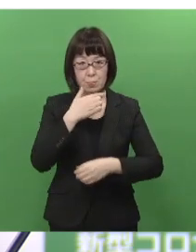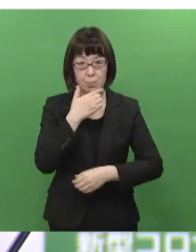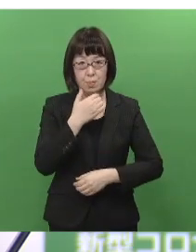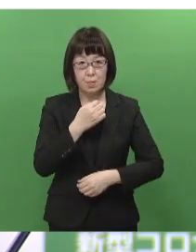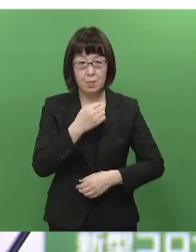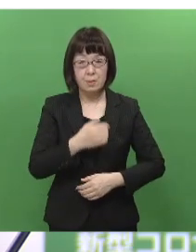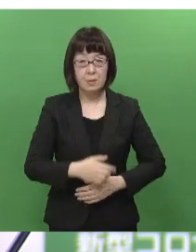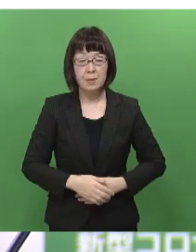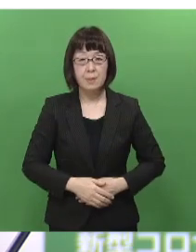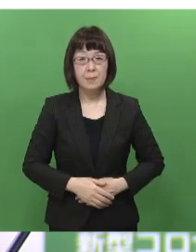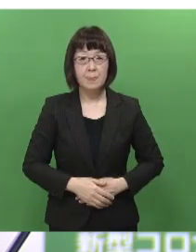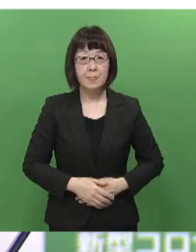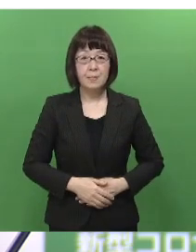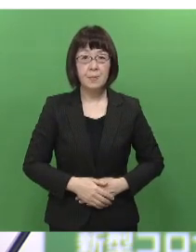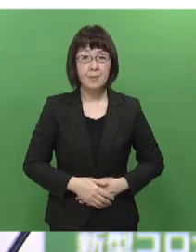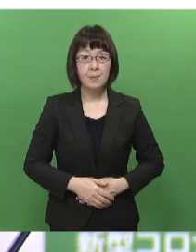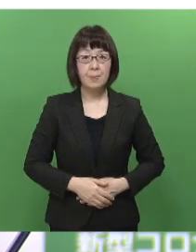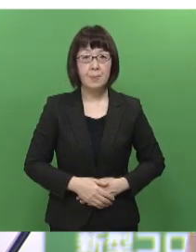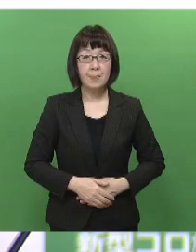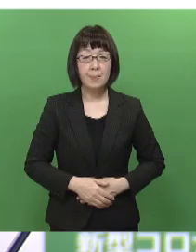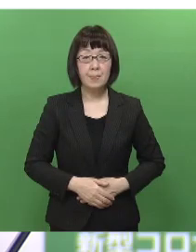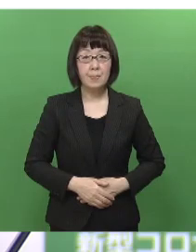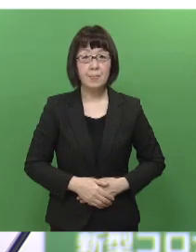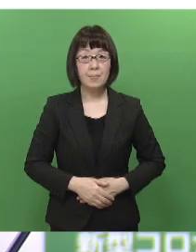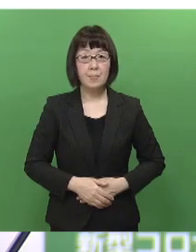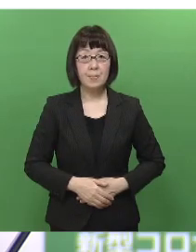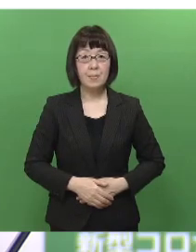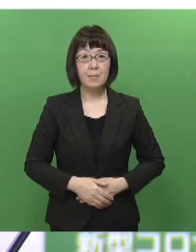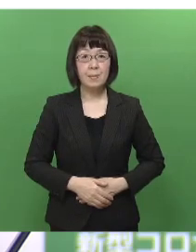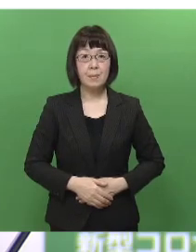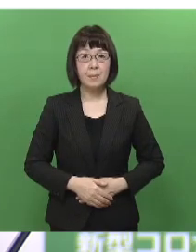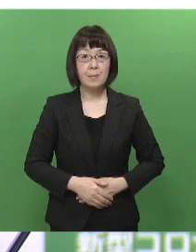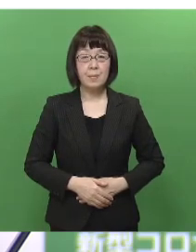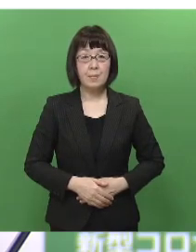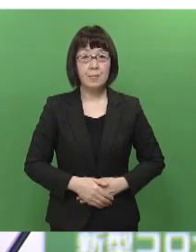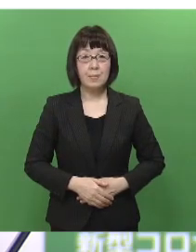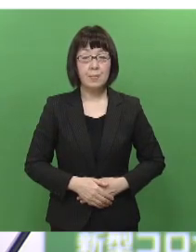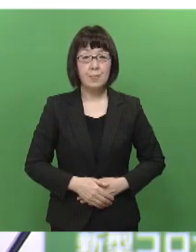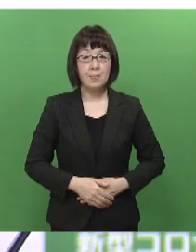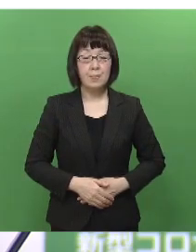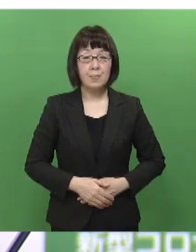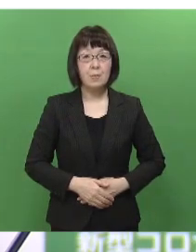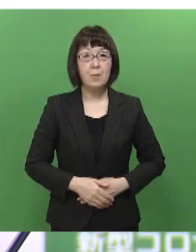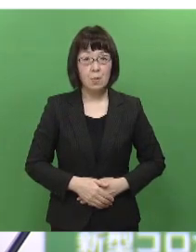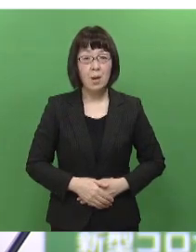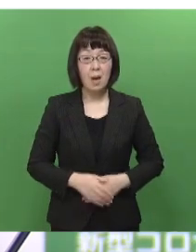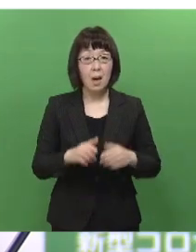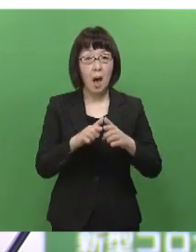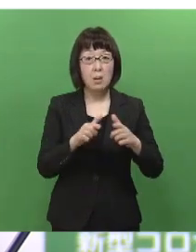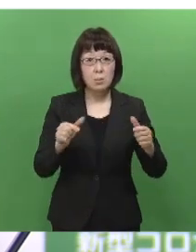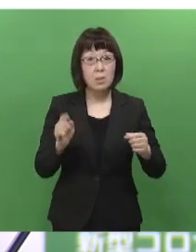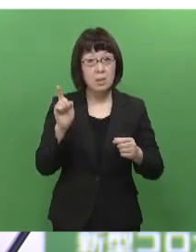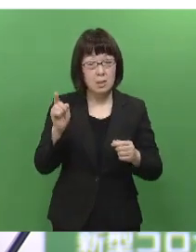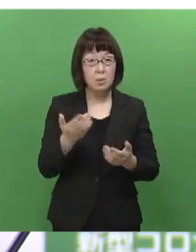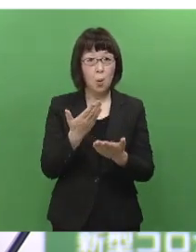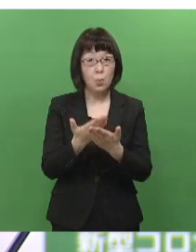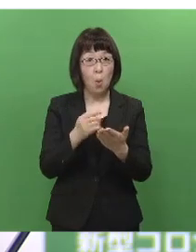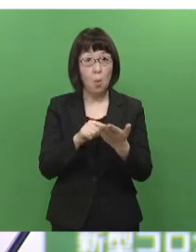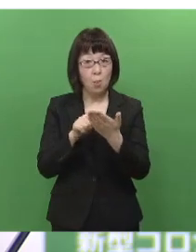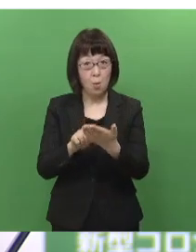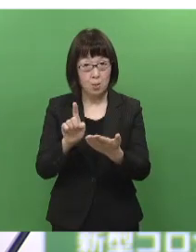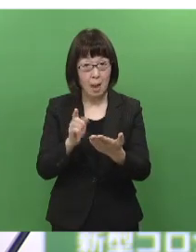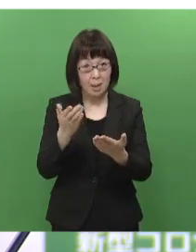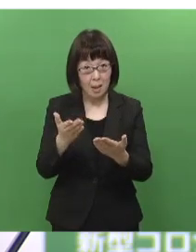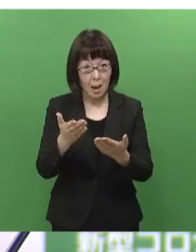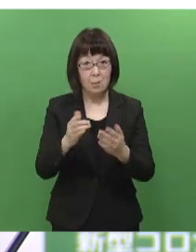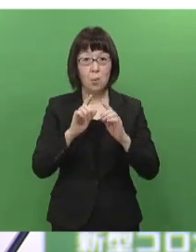たいというふうに思っています。でそれから今のご質問、国への要望ということで申し上げ